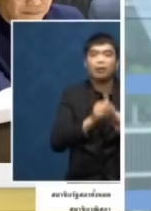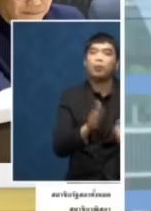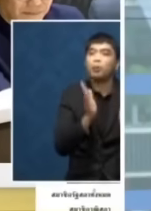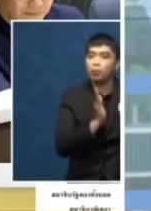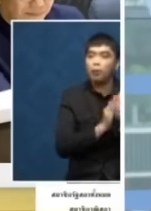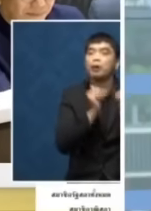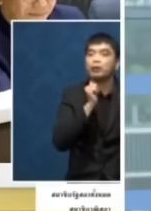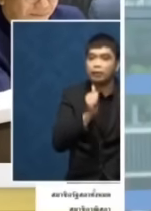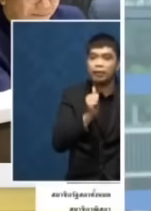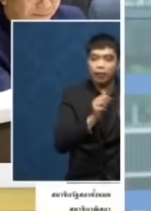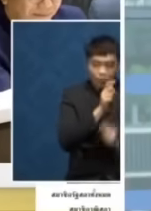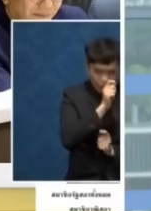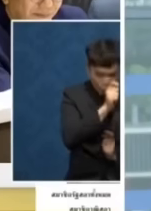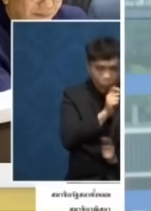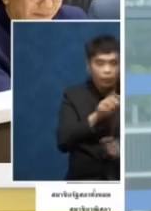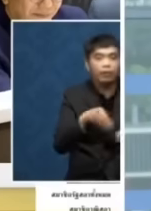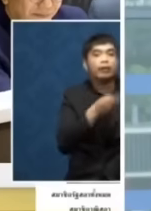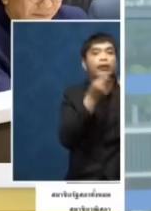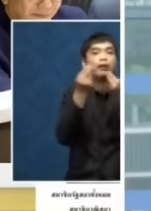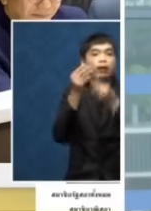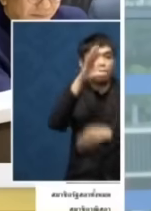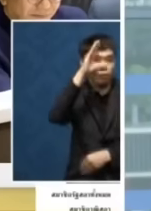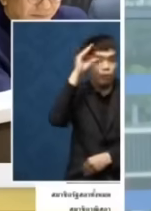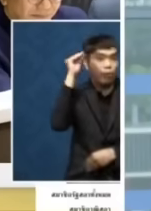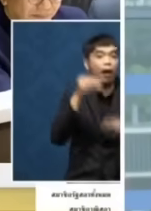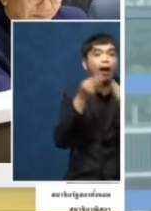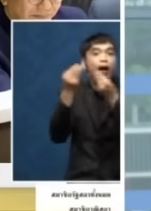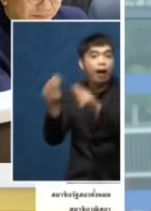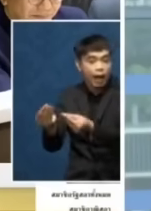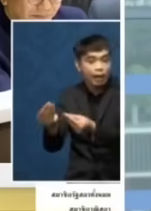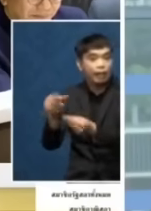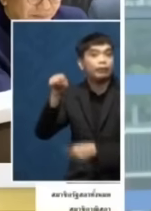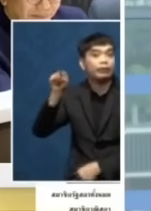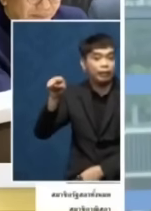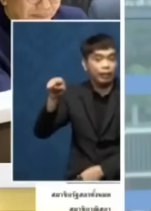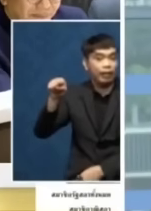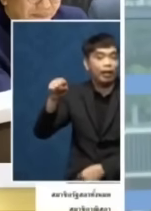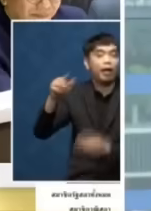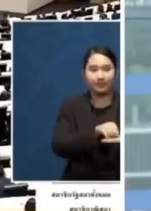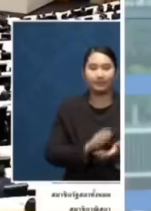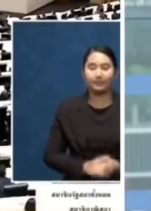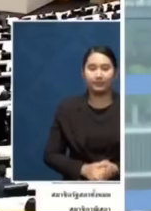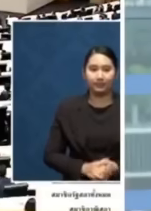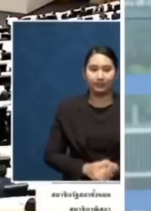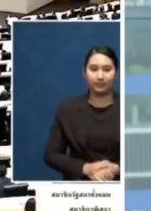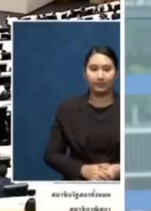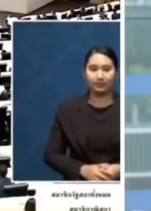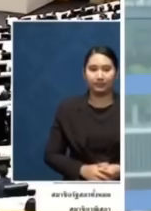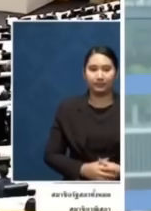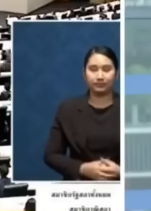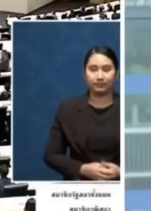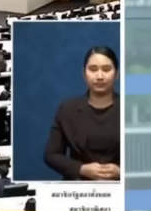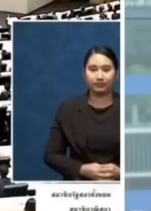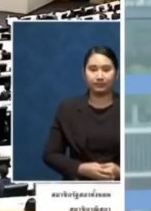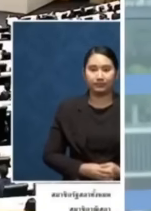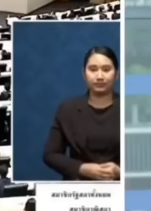แก้ก่อนหน้าเนี่ยหลักใหญ่ใจความเป็นยังไงบ้างแล้วมันลดบทโทษทั้งที่จะคุ้มครองแบบเบ็ดเสร็จทำไมต้องคุ้มครอง